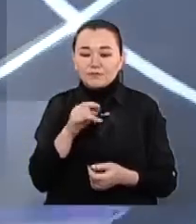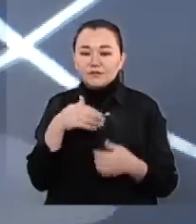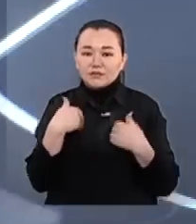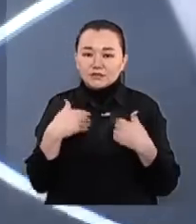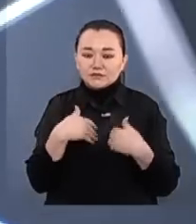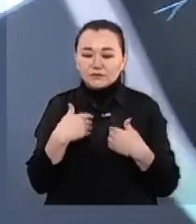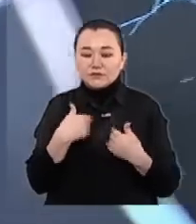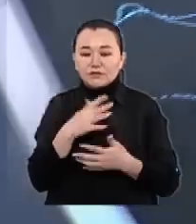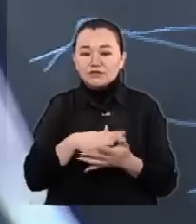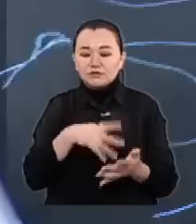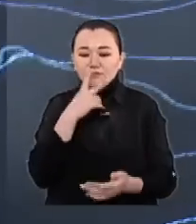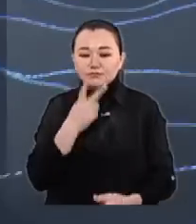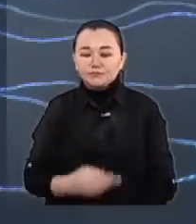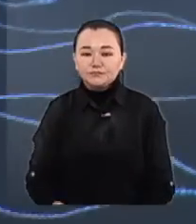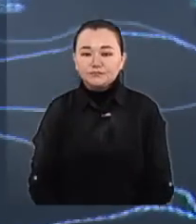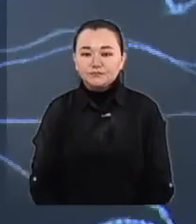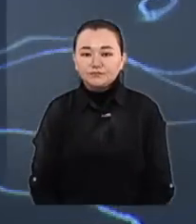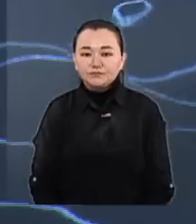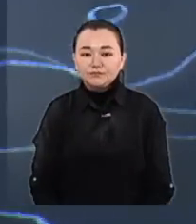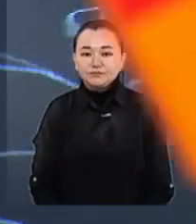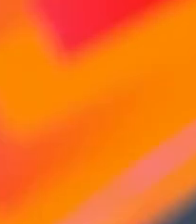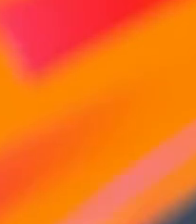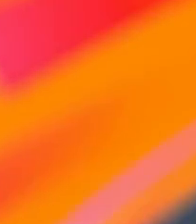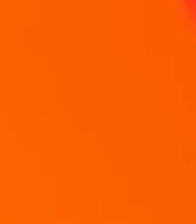Assalamu alaikum, alda görüntüleriniz.